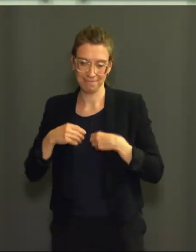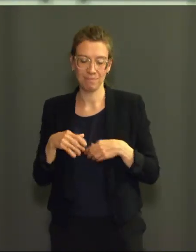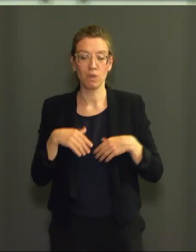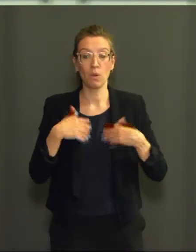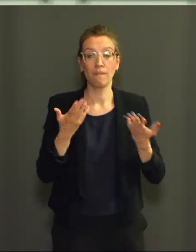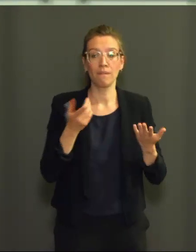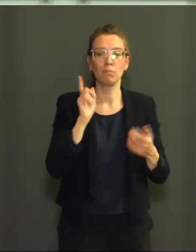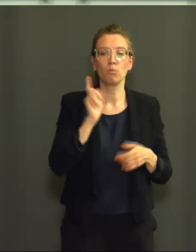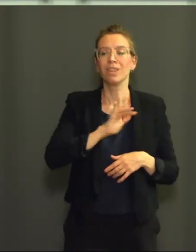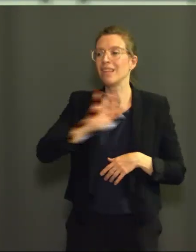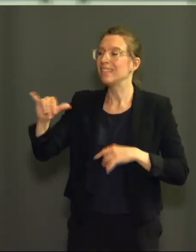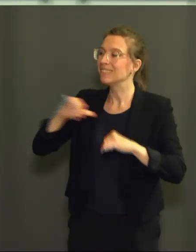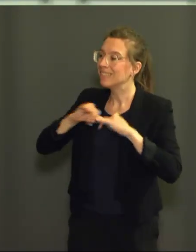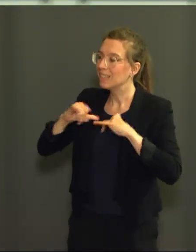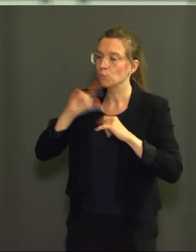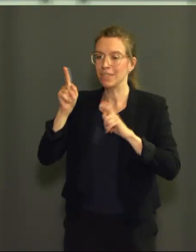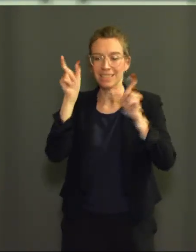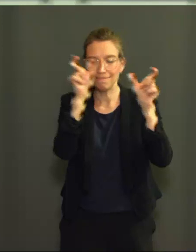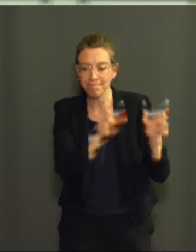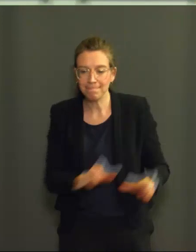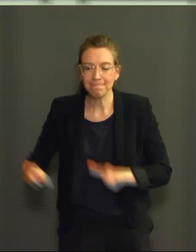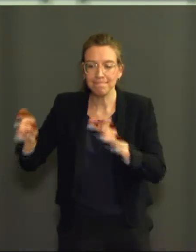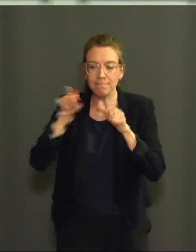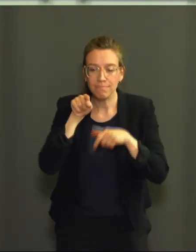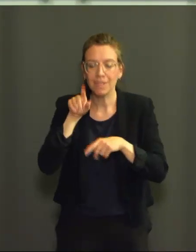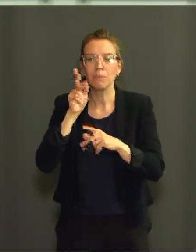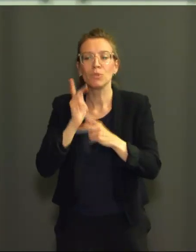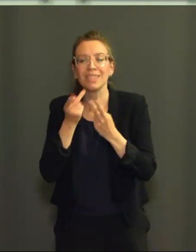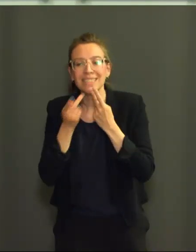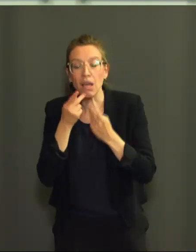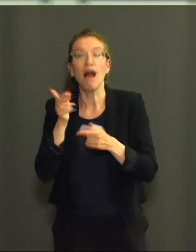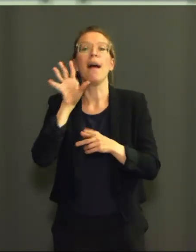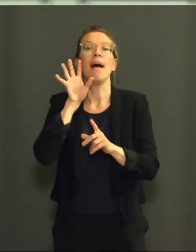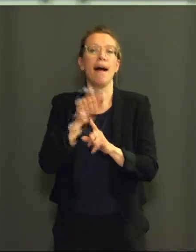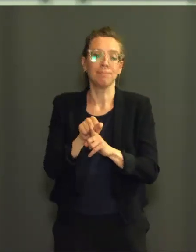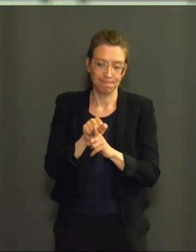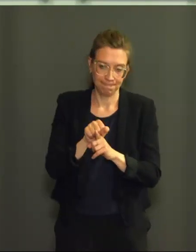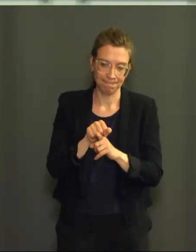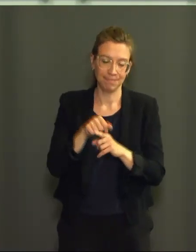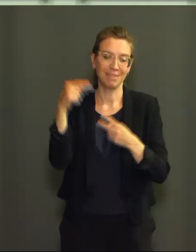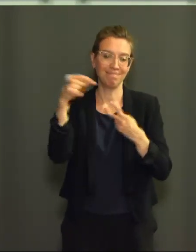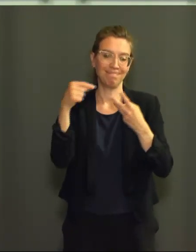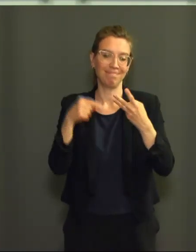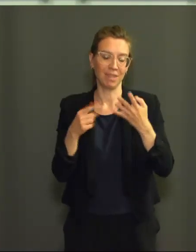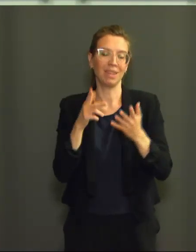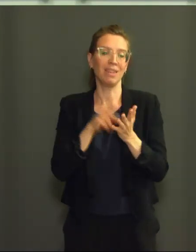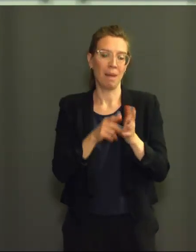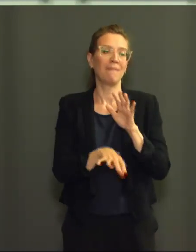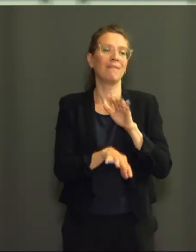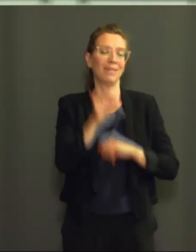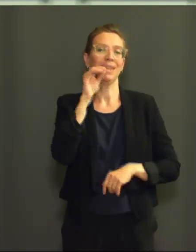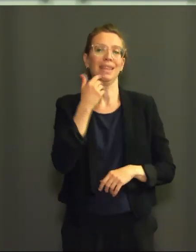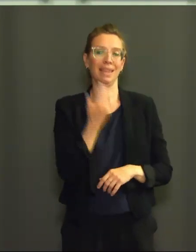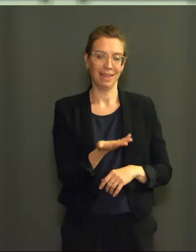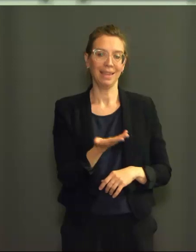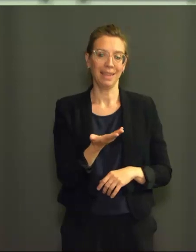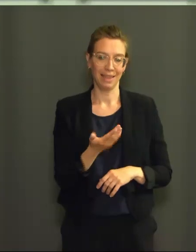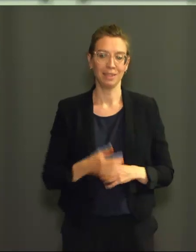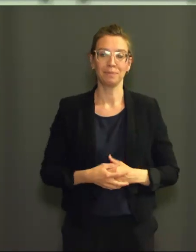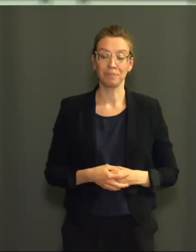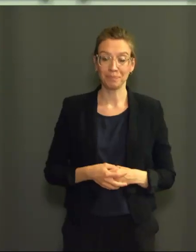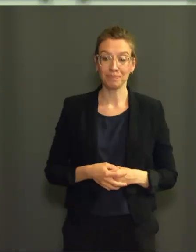Ook in de ziekenhuizen zien we dat volledig gevaccineerde mensen zelden opgenomen worden. Ze